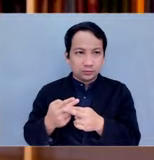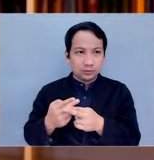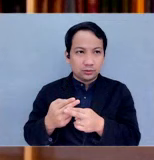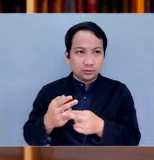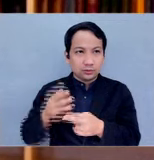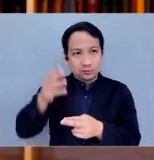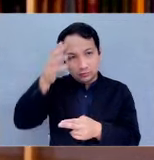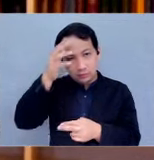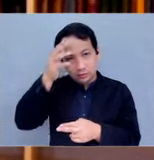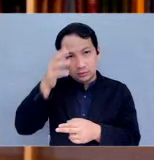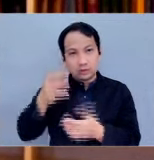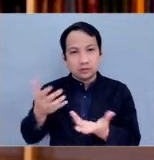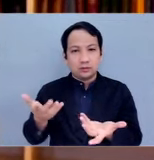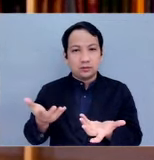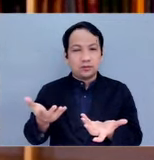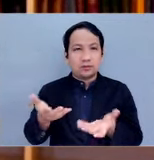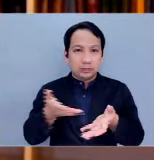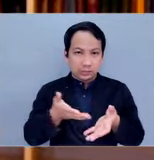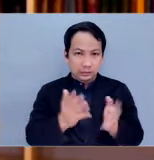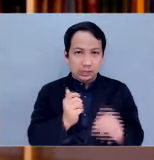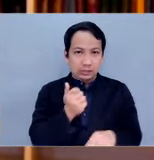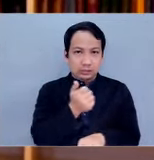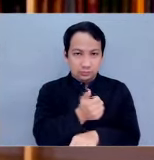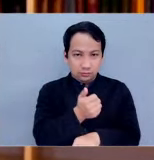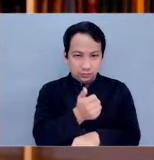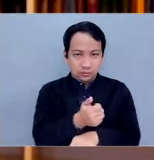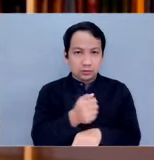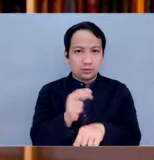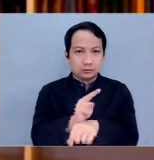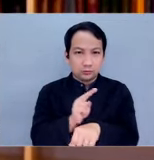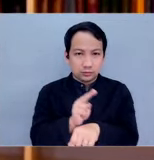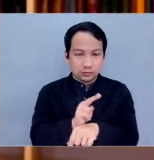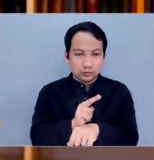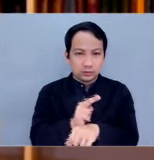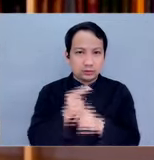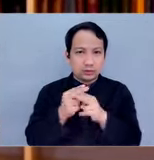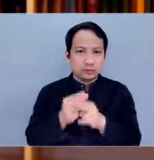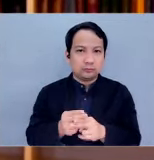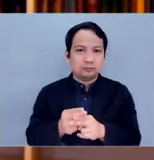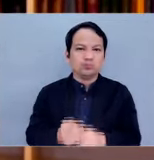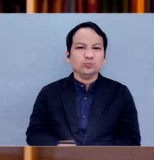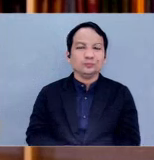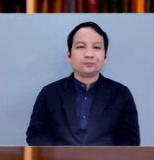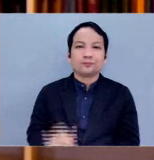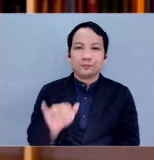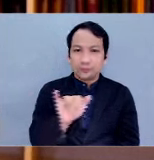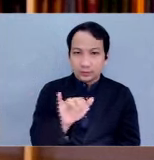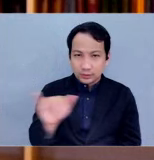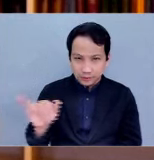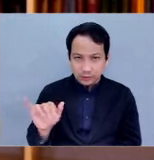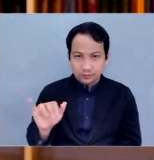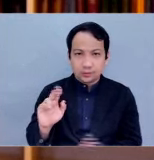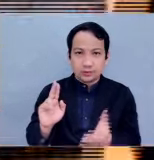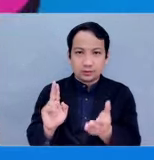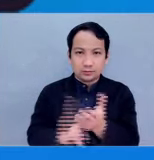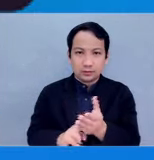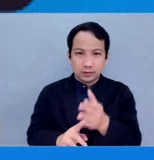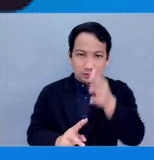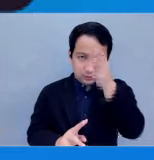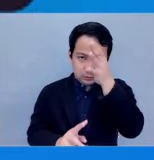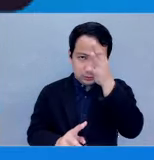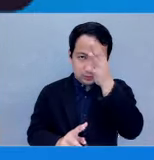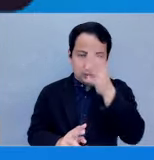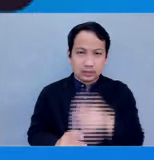ng tatay na pinapahintulutan niyang gamitin ang kanyang pangalan. Tapat pareho itong nilagdaan ng tatay ng bata. Attorney,